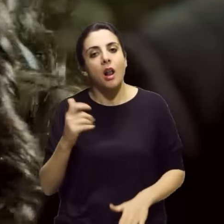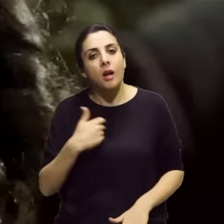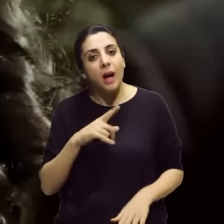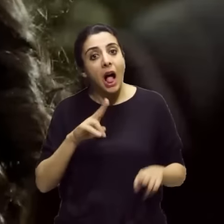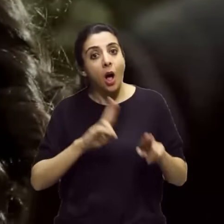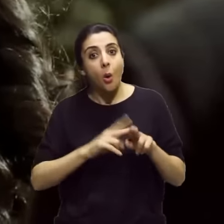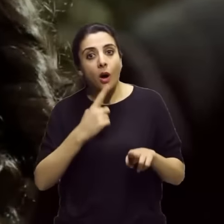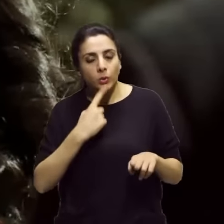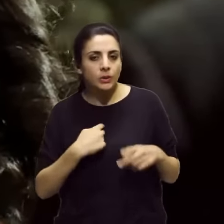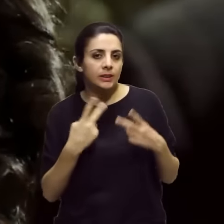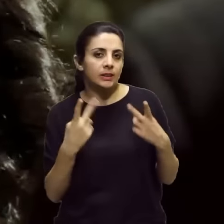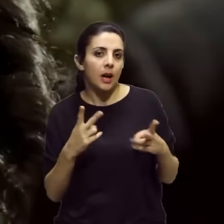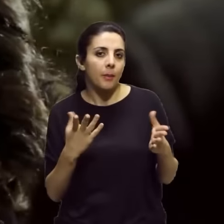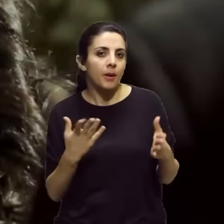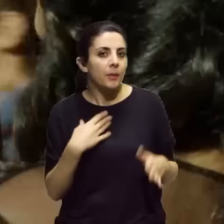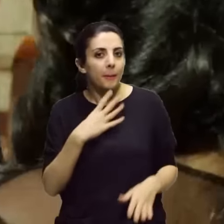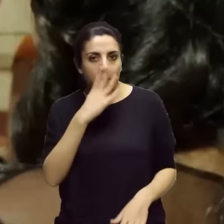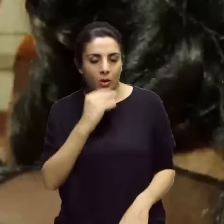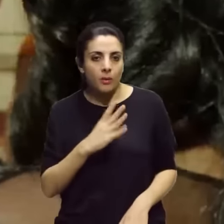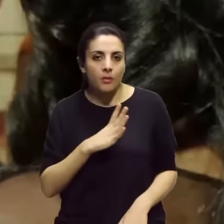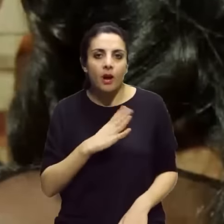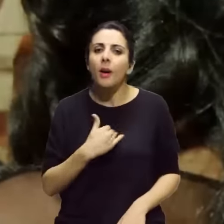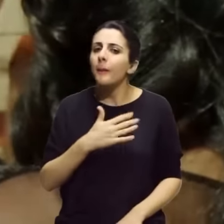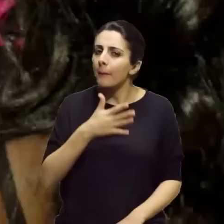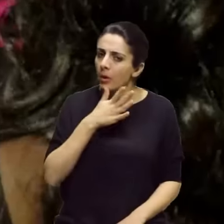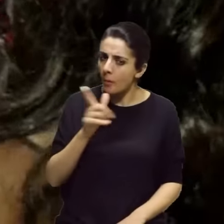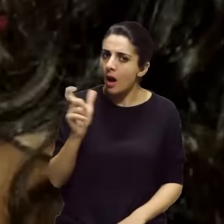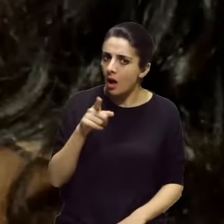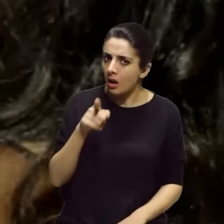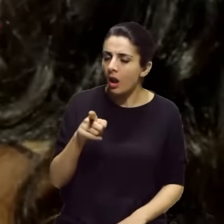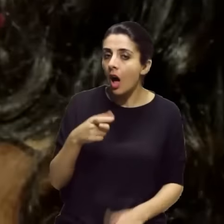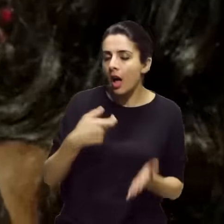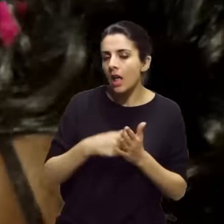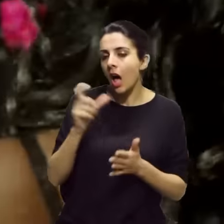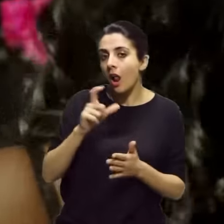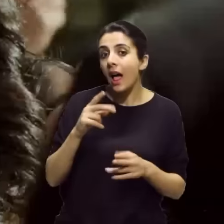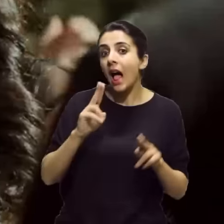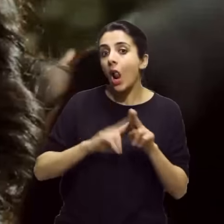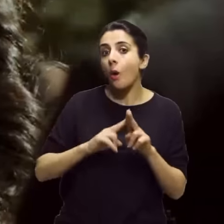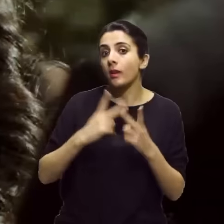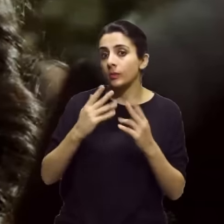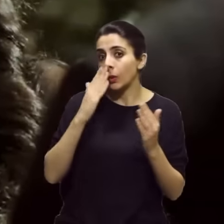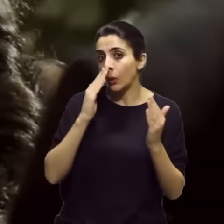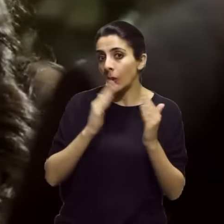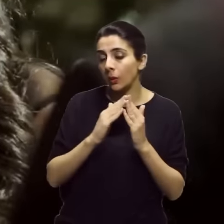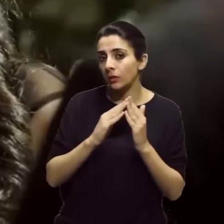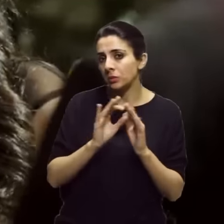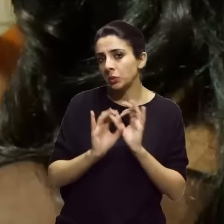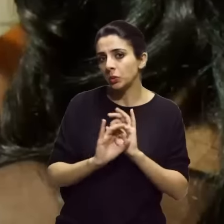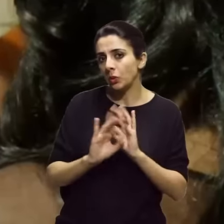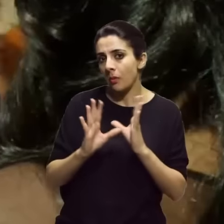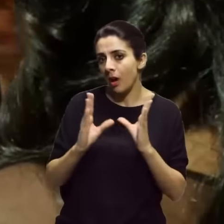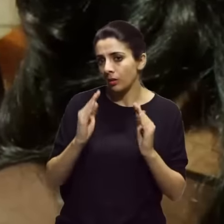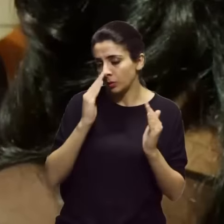Ama sen Kleopatra diyebilirsin. Bu hoşuma gider. Ya biliyoruz canım Aylin. Aylin adın ama yani Kleopatra sana hani öyle bir yakışıyor ki